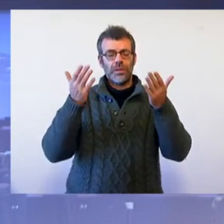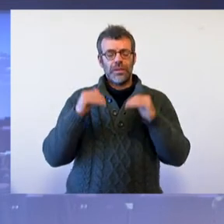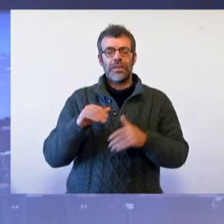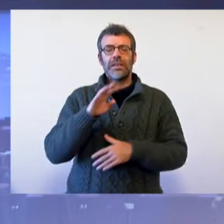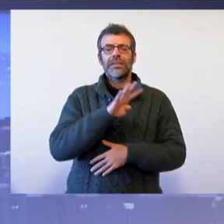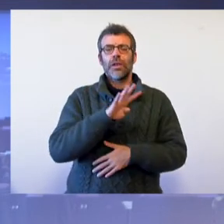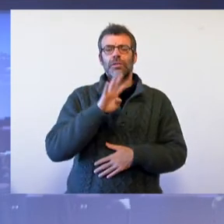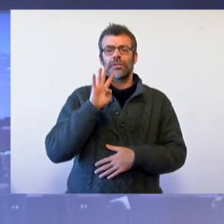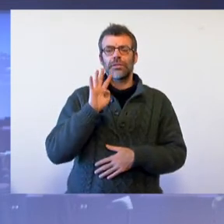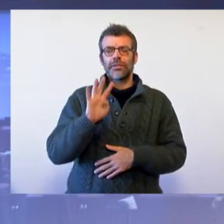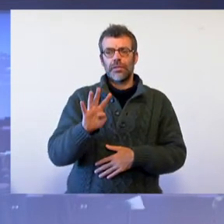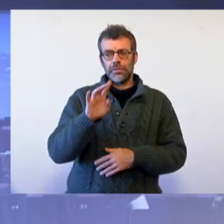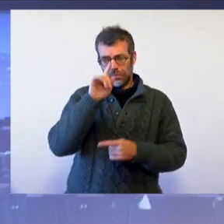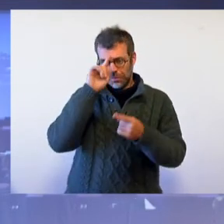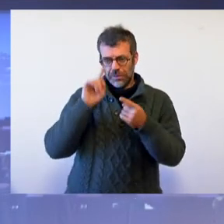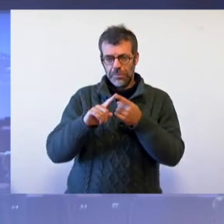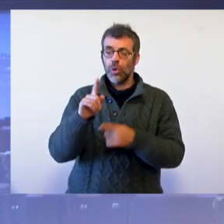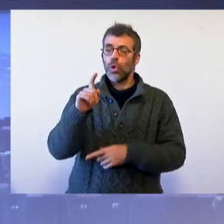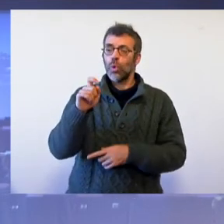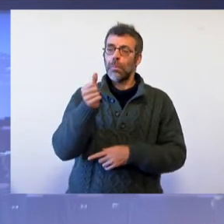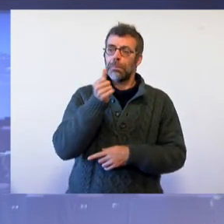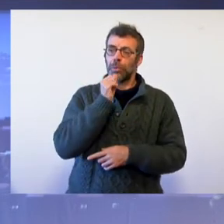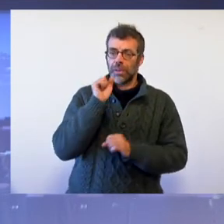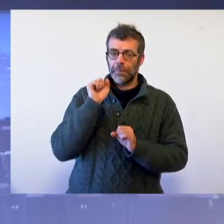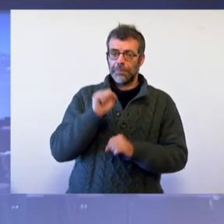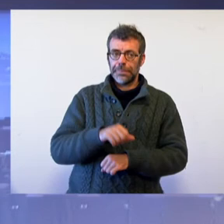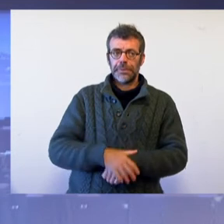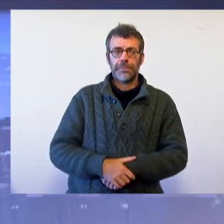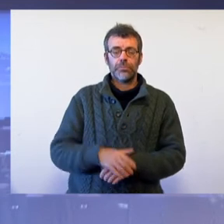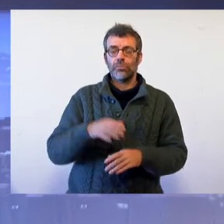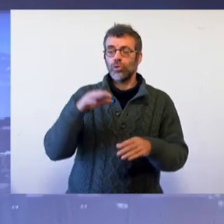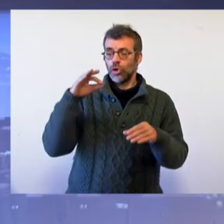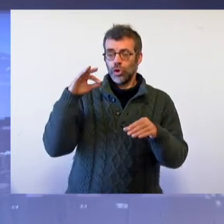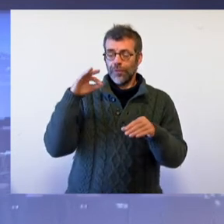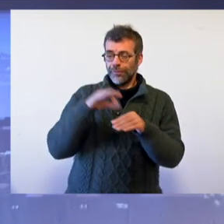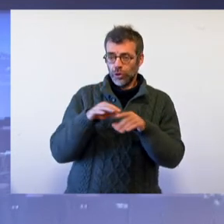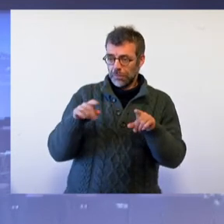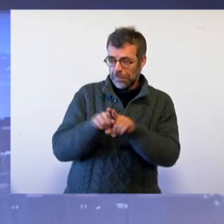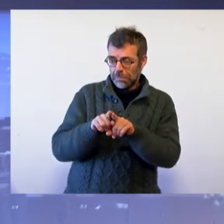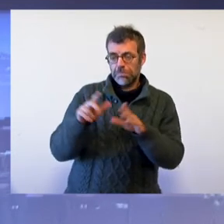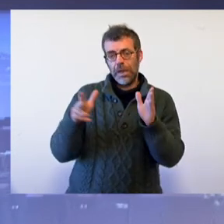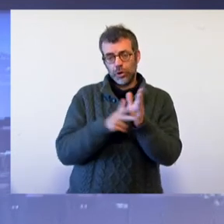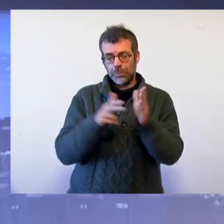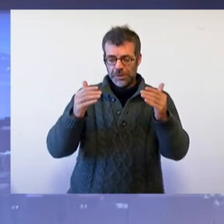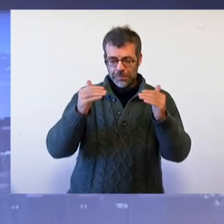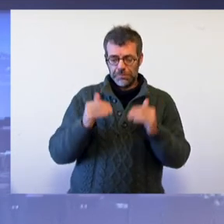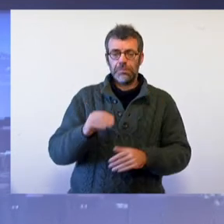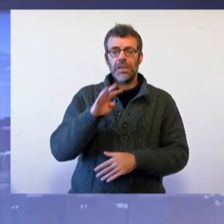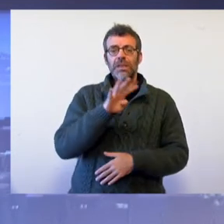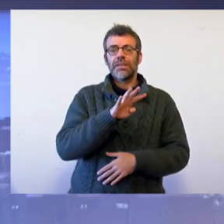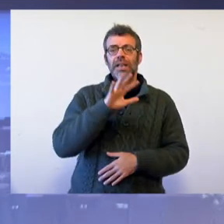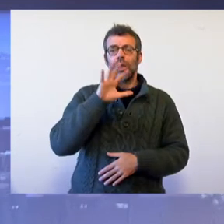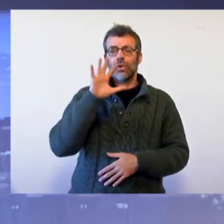Affaire 44, sur l'eau potable, même position. Adopté. Affaire